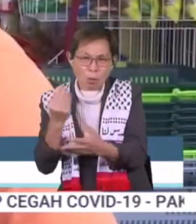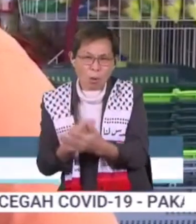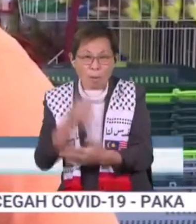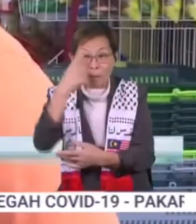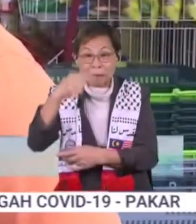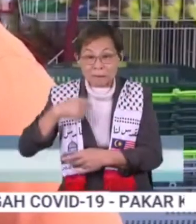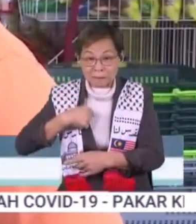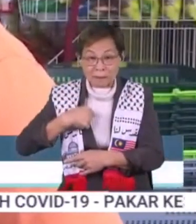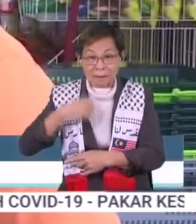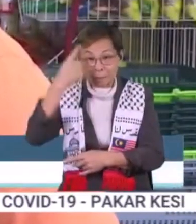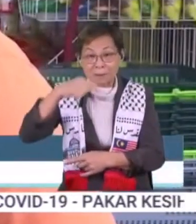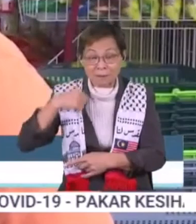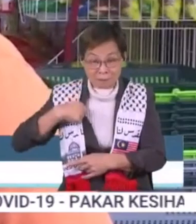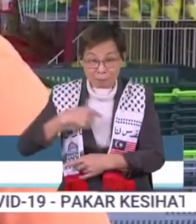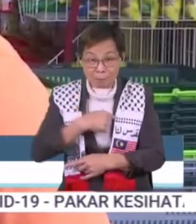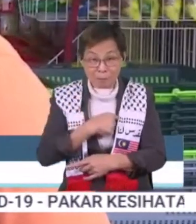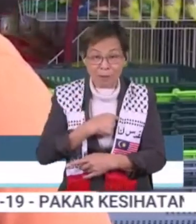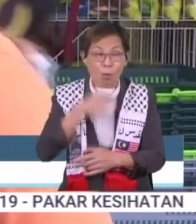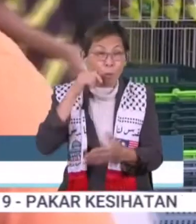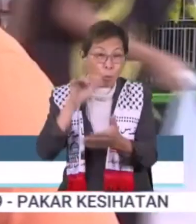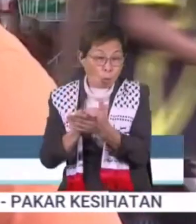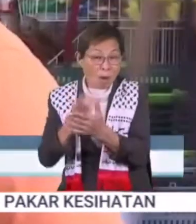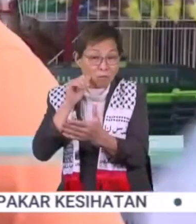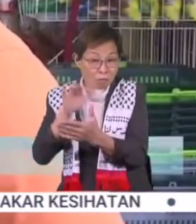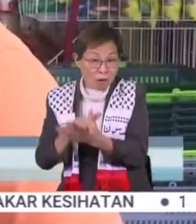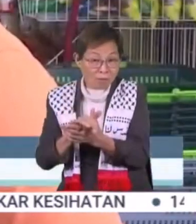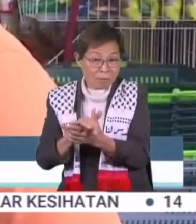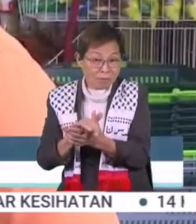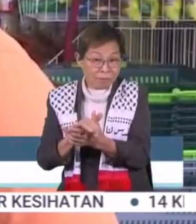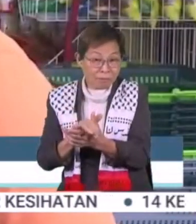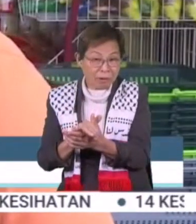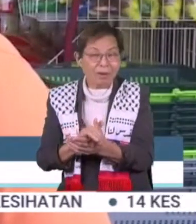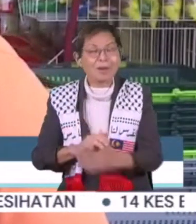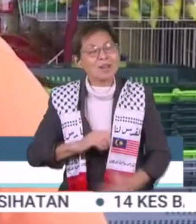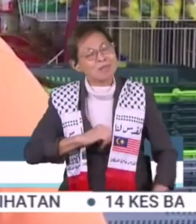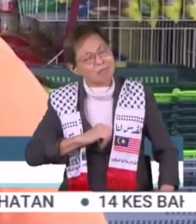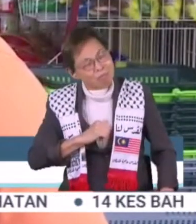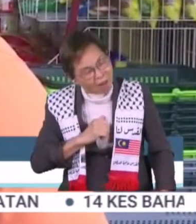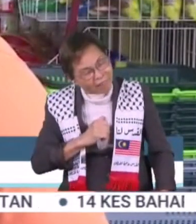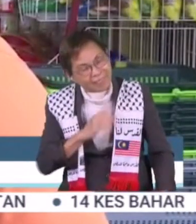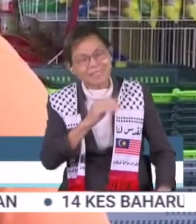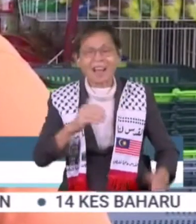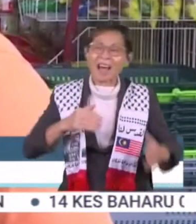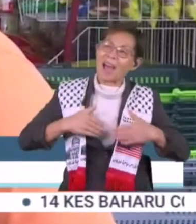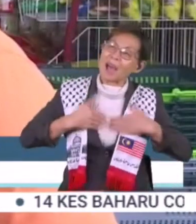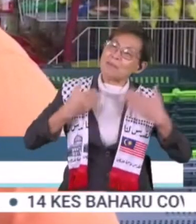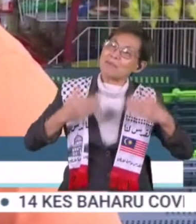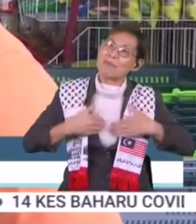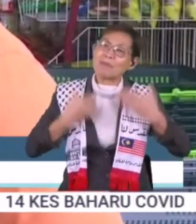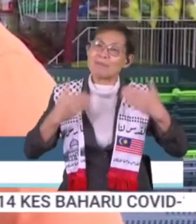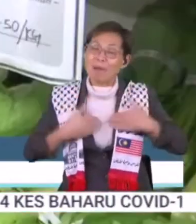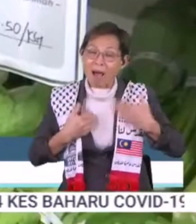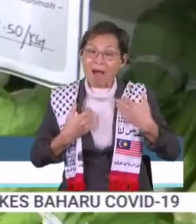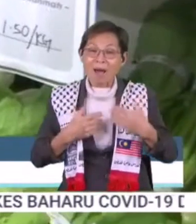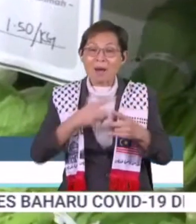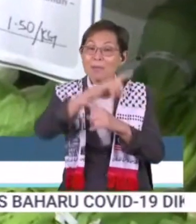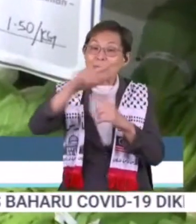Bagi kami suri rumah ni rasa macam berbanggalah, berbesar hati jugalah